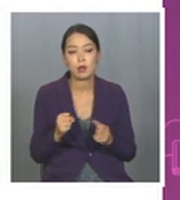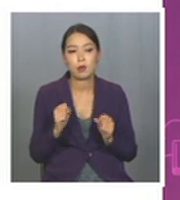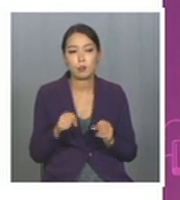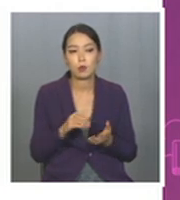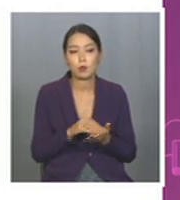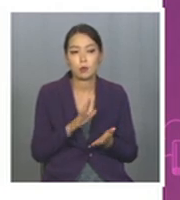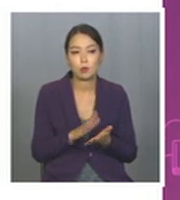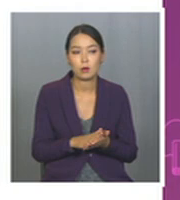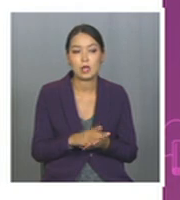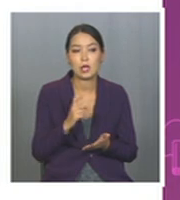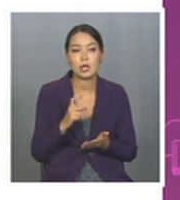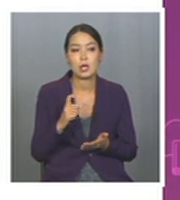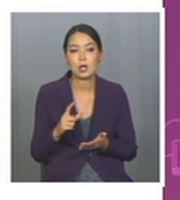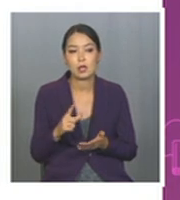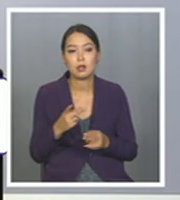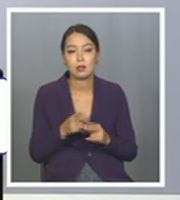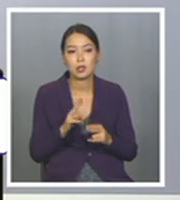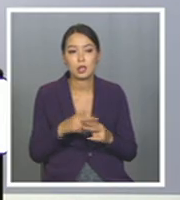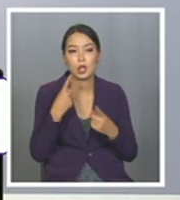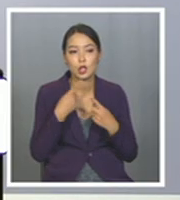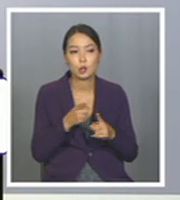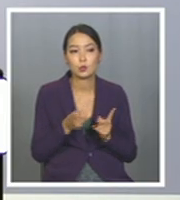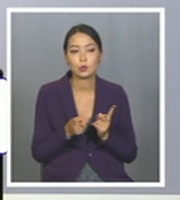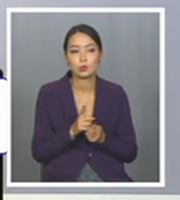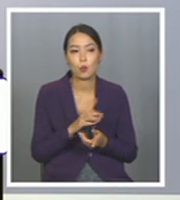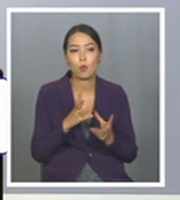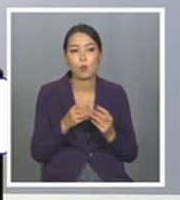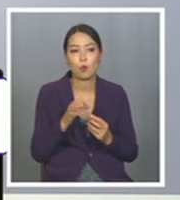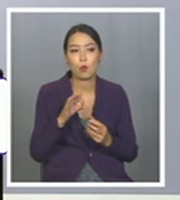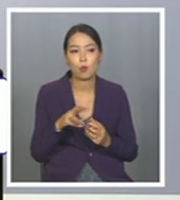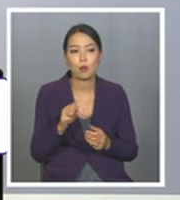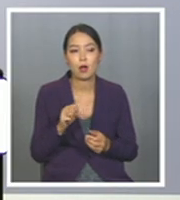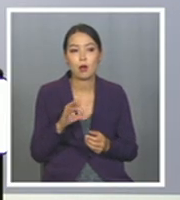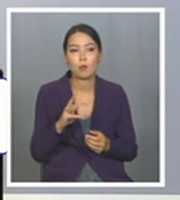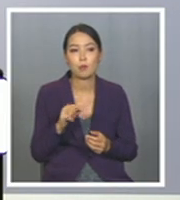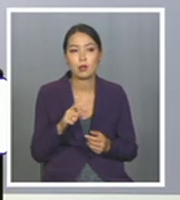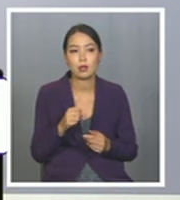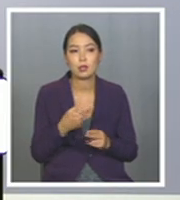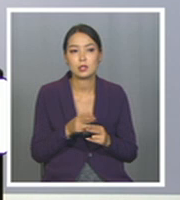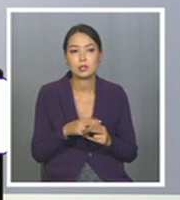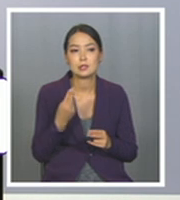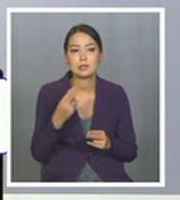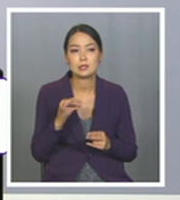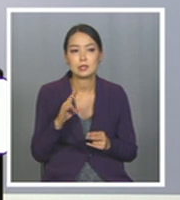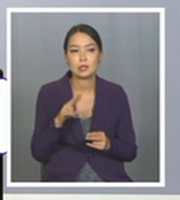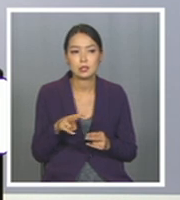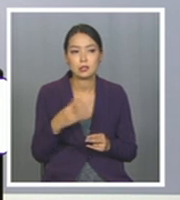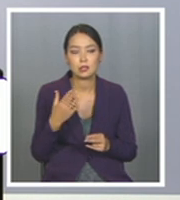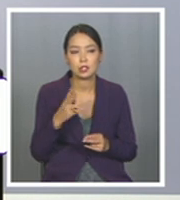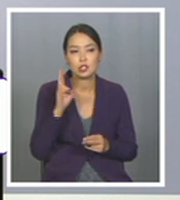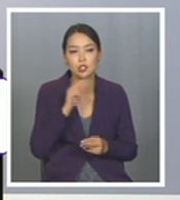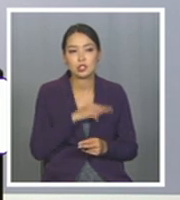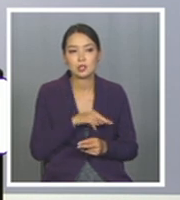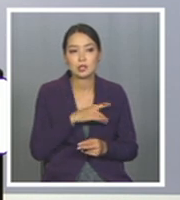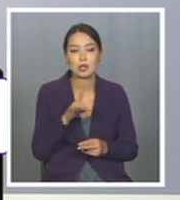XL дегеніміз индуктивтілік кедергі өлшем бірлігі Ом, ал омега дегеніміз циклдық жиілік, яғни радиан бөлінген